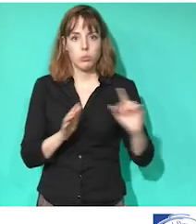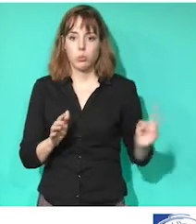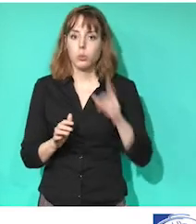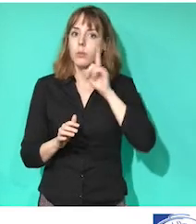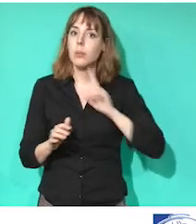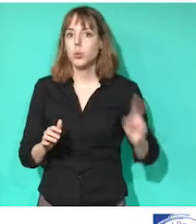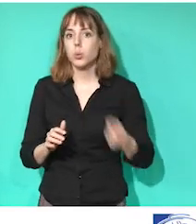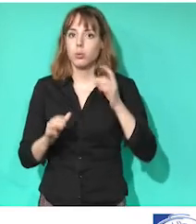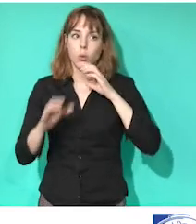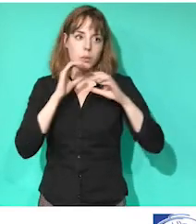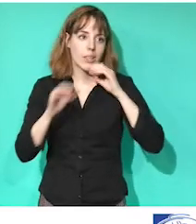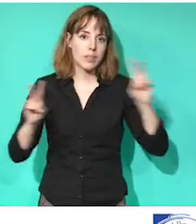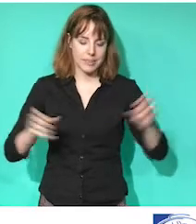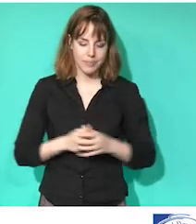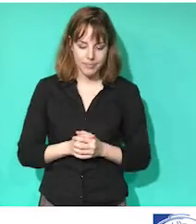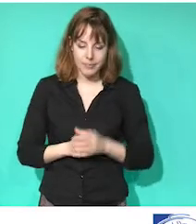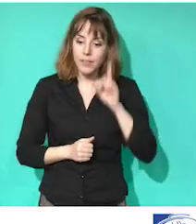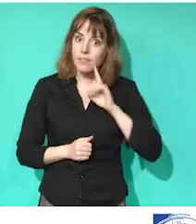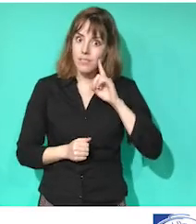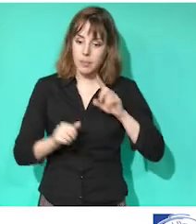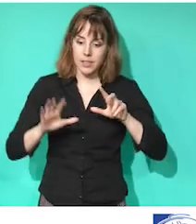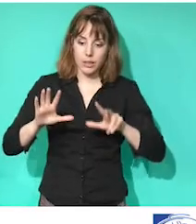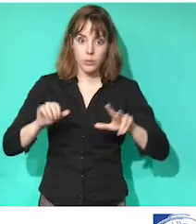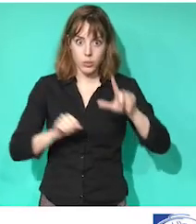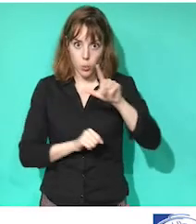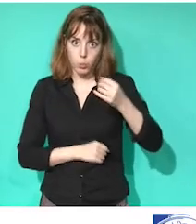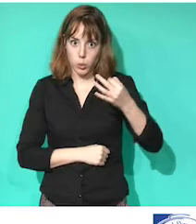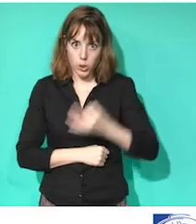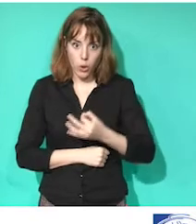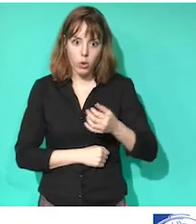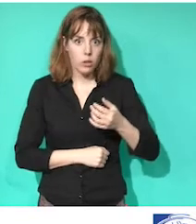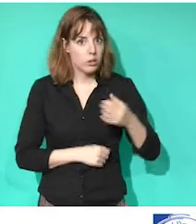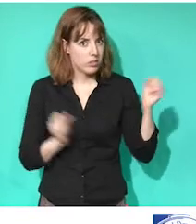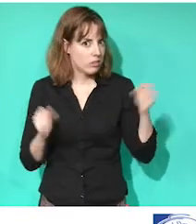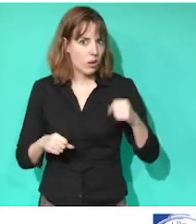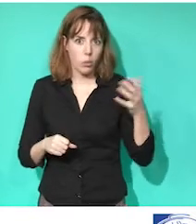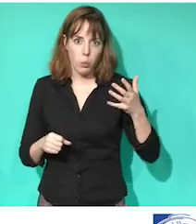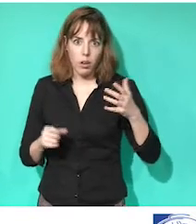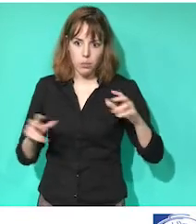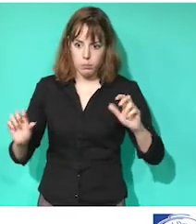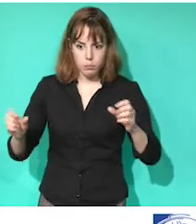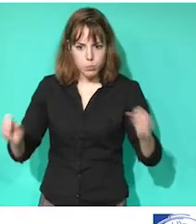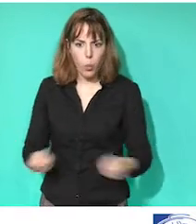Quelques constats encore. 82% des femmes estiment que la publicité propage des stéréotypes qui leur donnent des